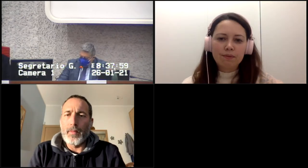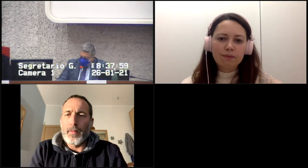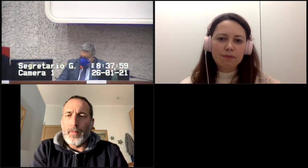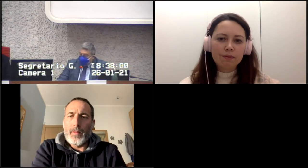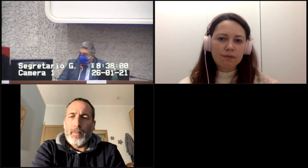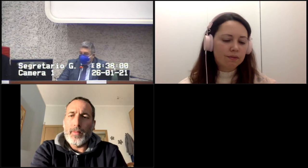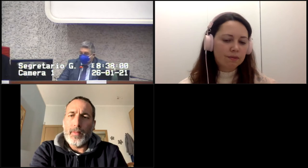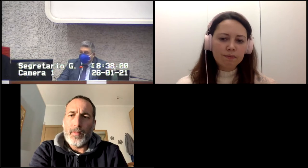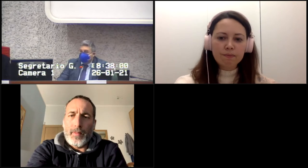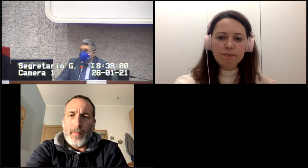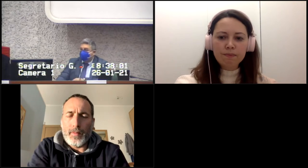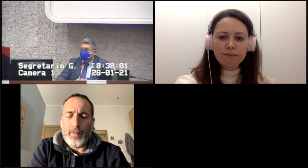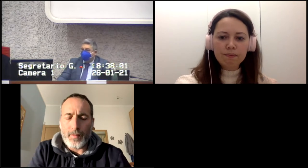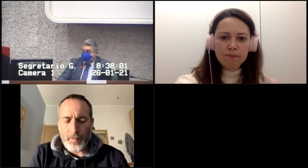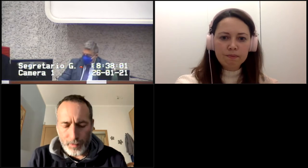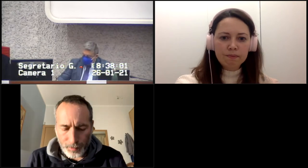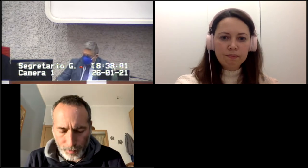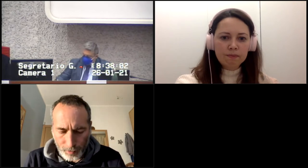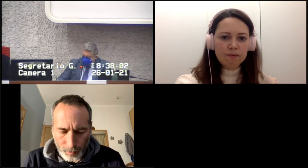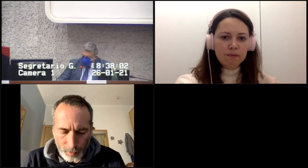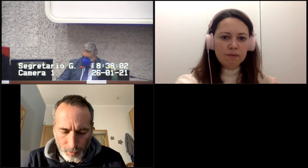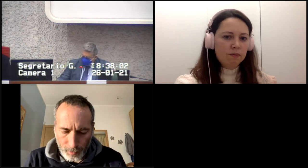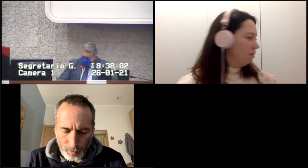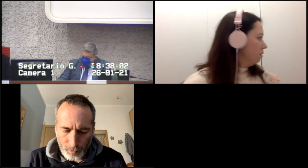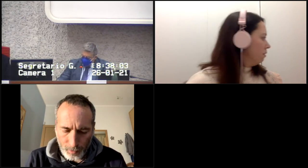Grazie. Allora, Pogliaghi Federico,